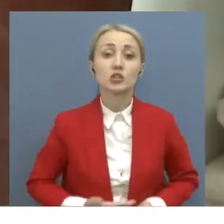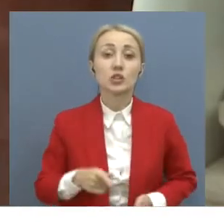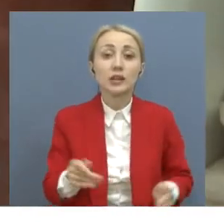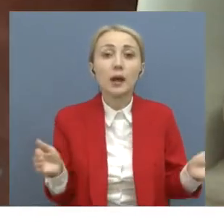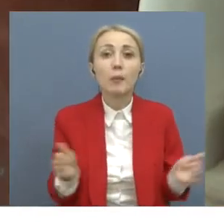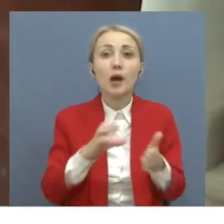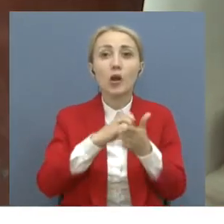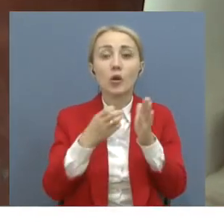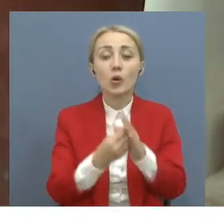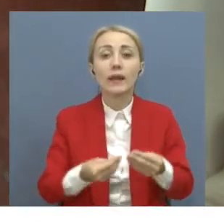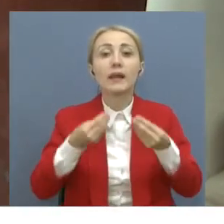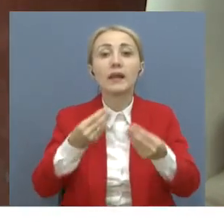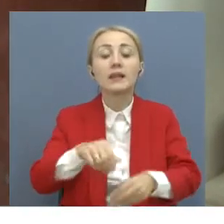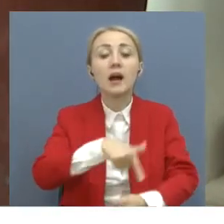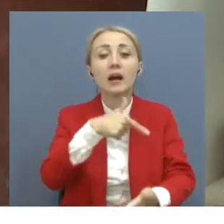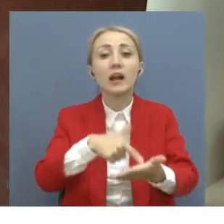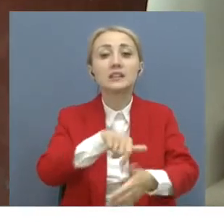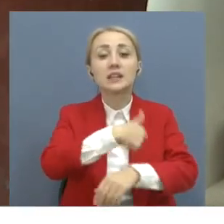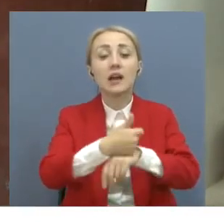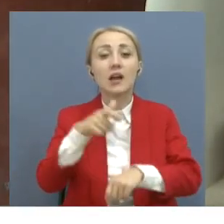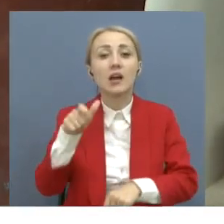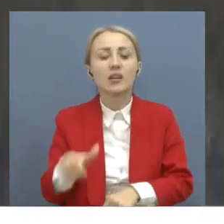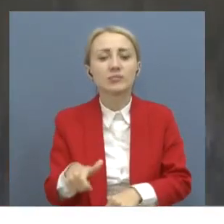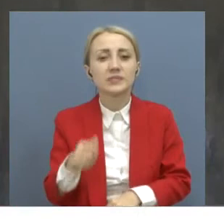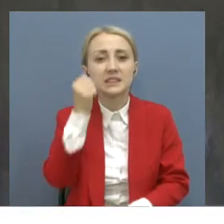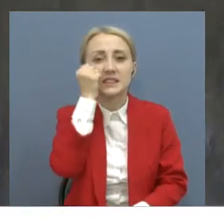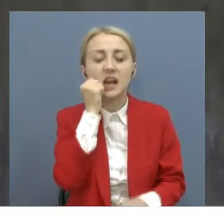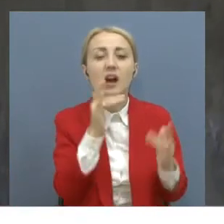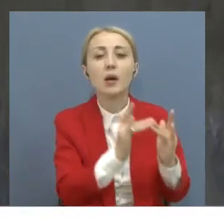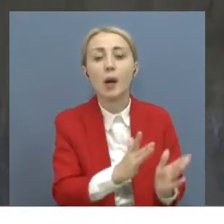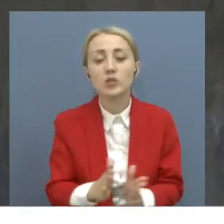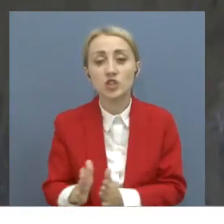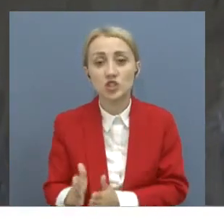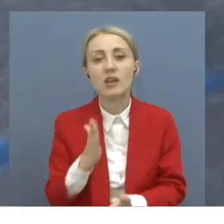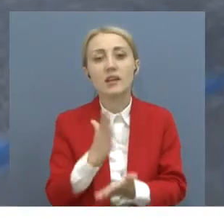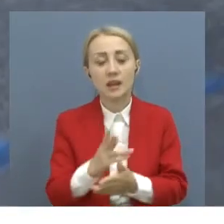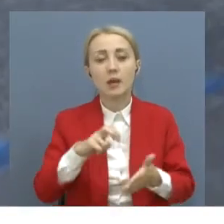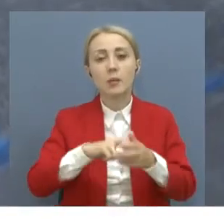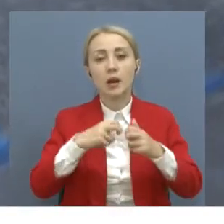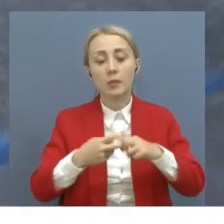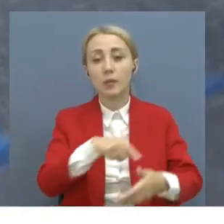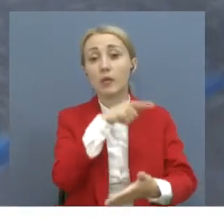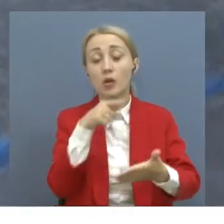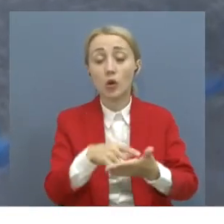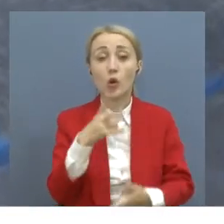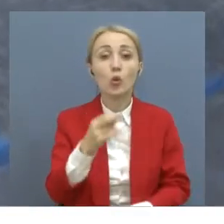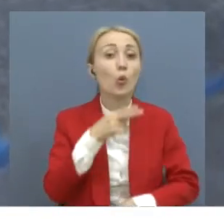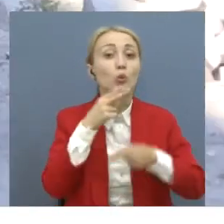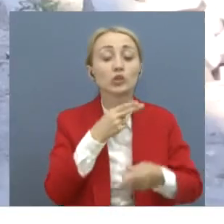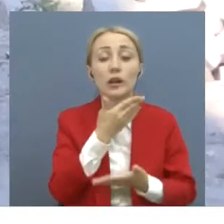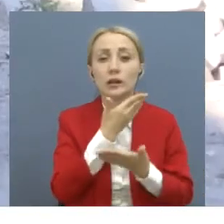жеткен жатаханадан ауыр тұрмыстың есі мүңкейді. Бірақ алпыс баяға шағымданбайды, қызымның алды бой жетті, ары қарай жақсы өмір сүріп кетемін деп